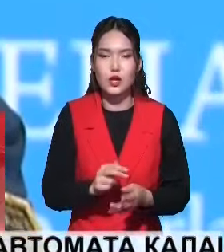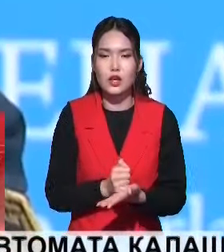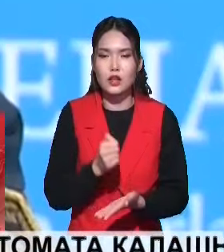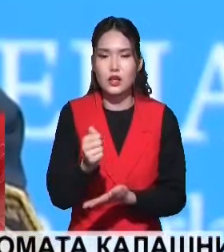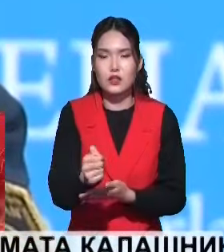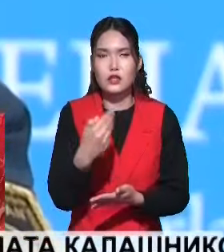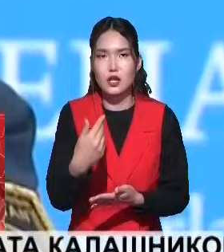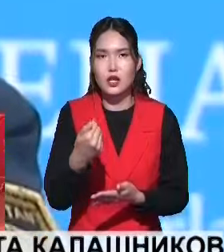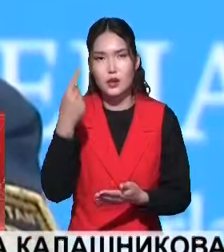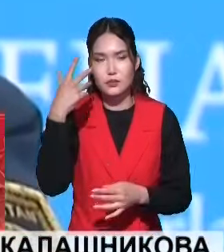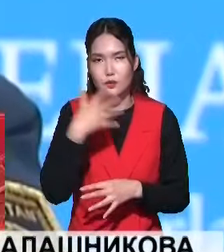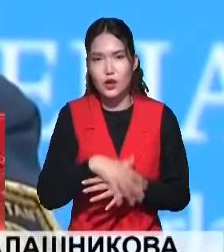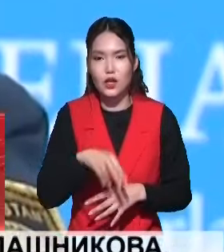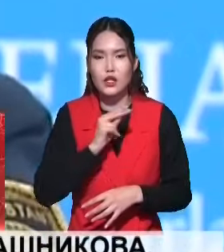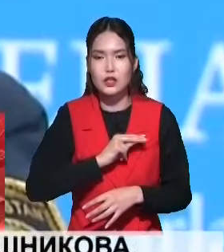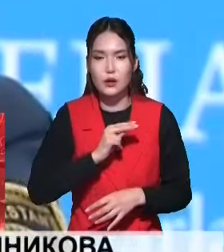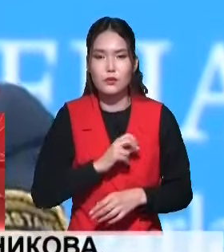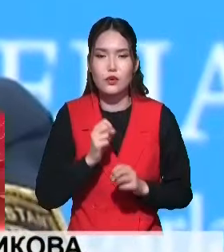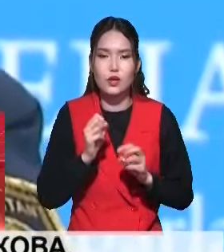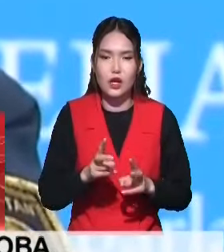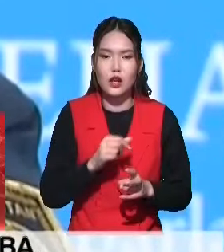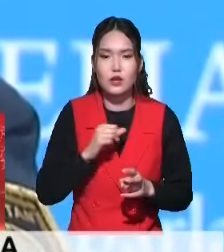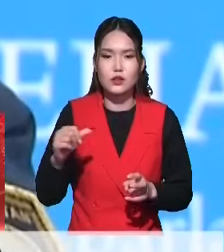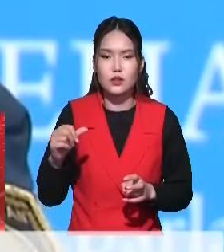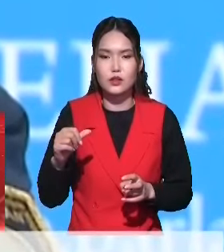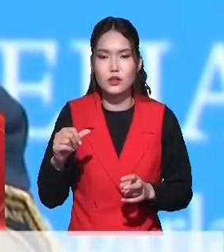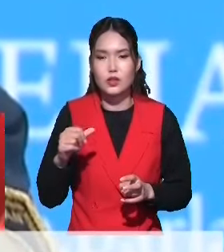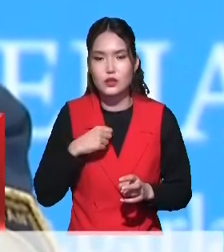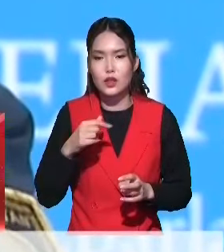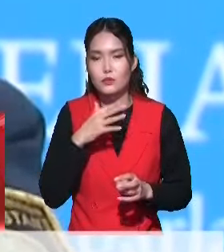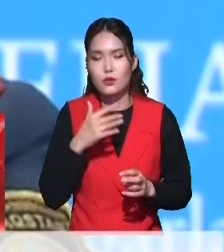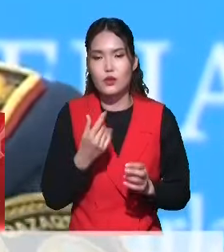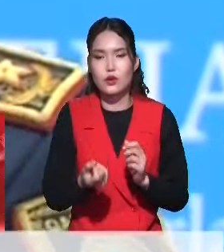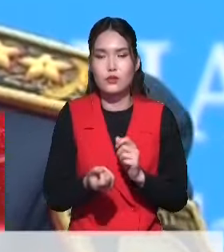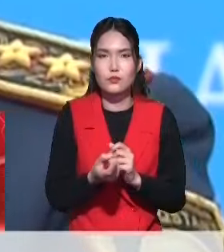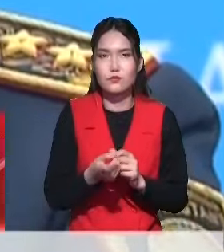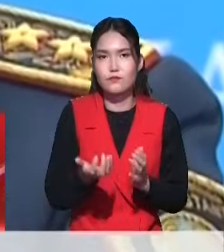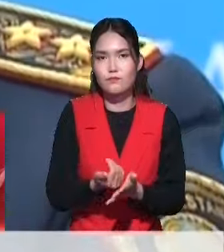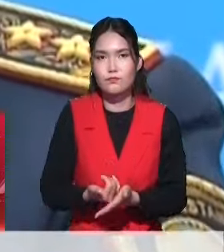распространение информации о наркотиках, направили в уполномоченный орган для блокировки.